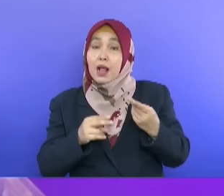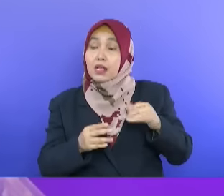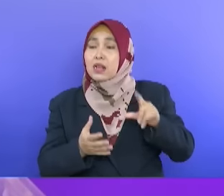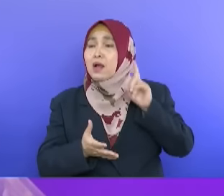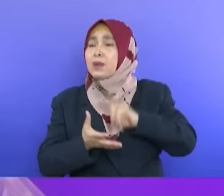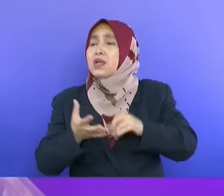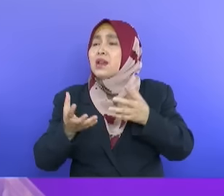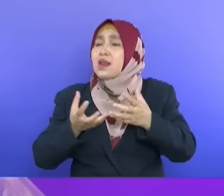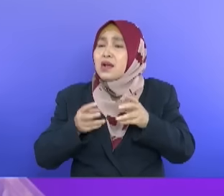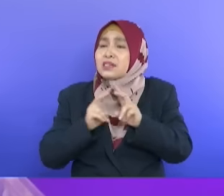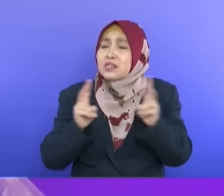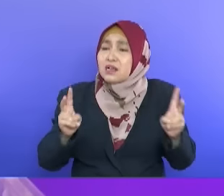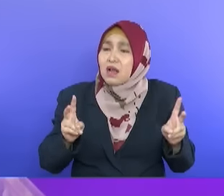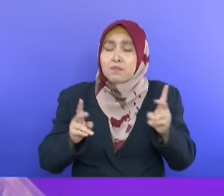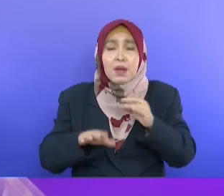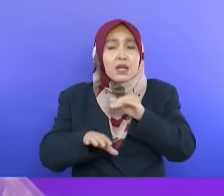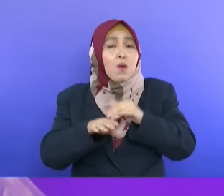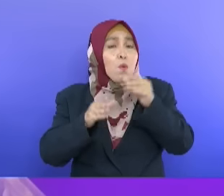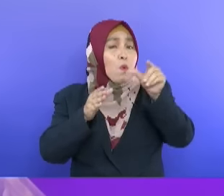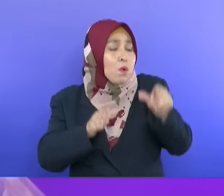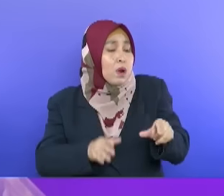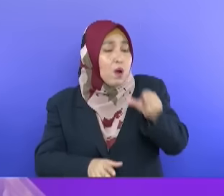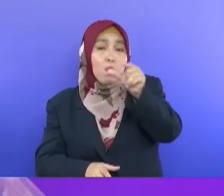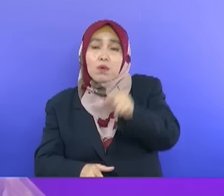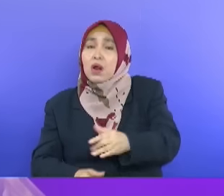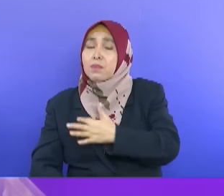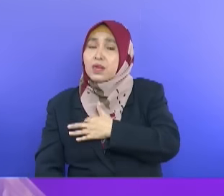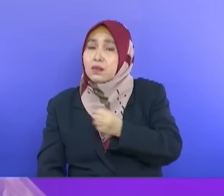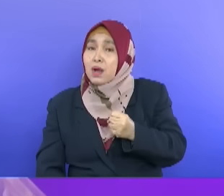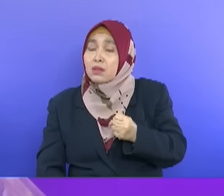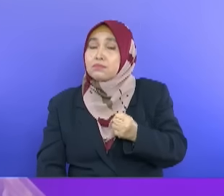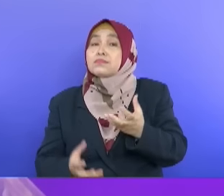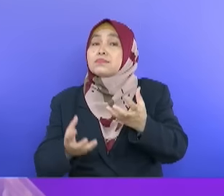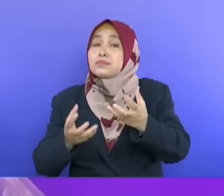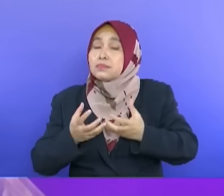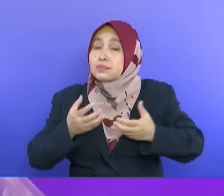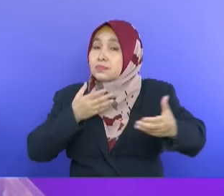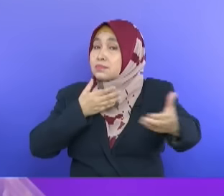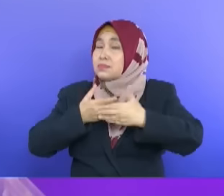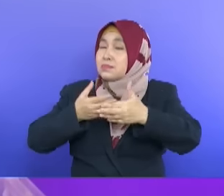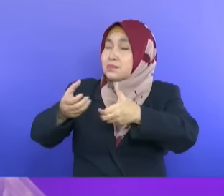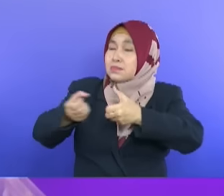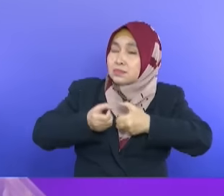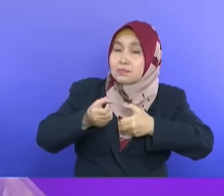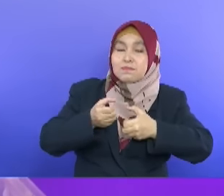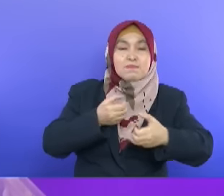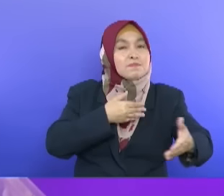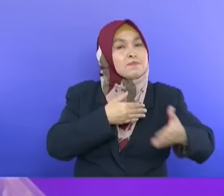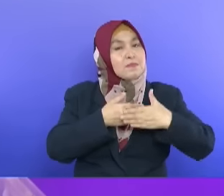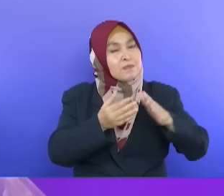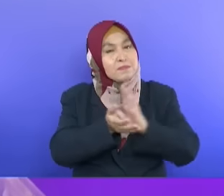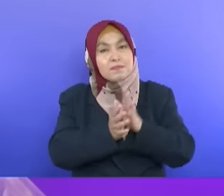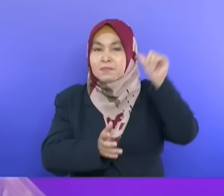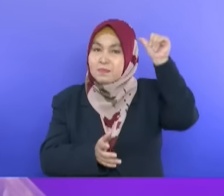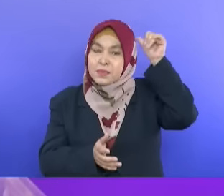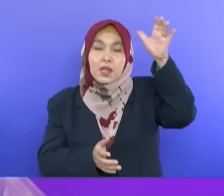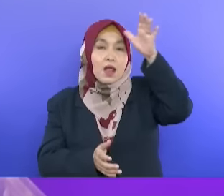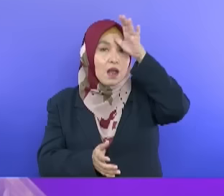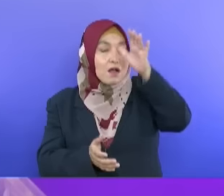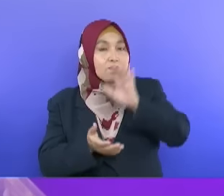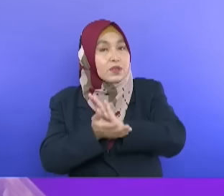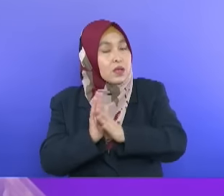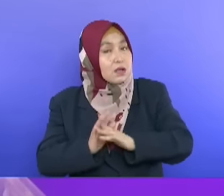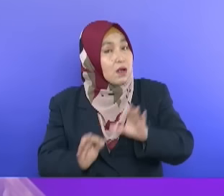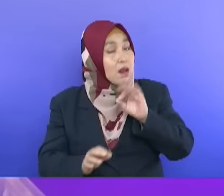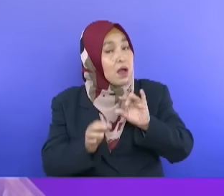inginkan sangat kepada orang-orang beriman ialah untuk kembali menjadi kafir saja ya menjadi kepada Kafir kalau ayat 105